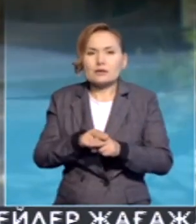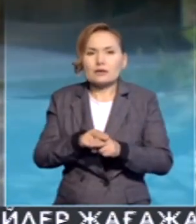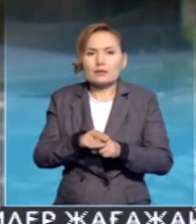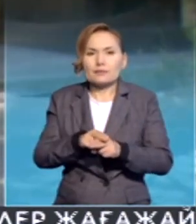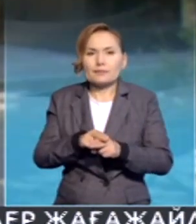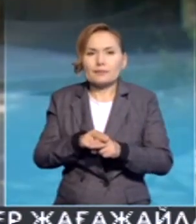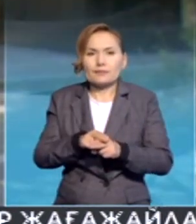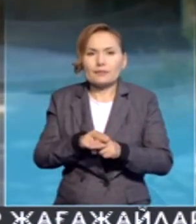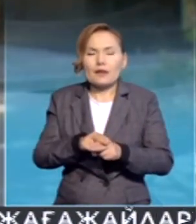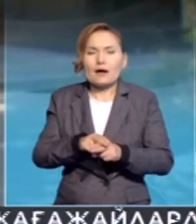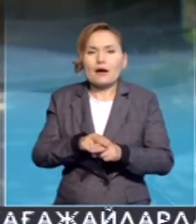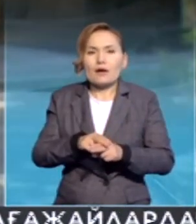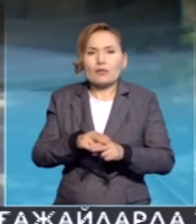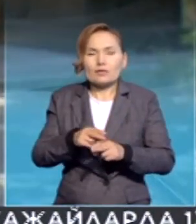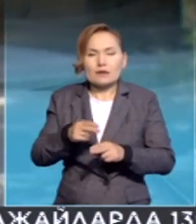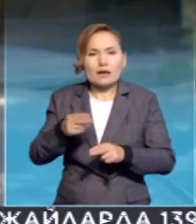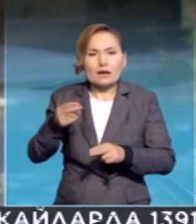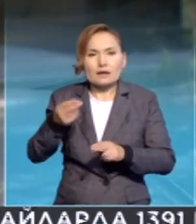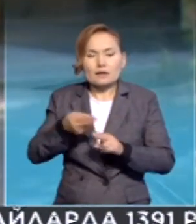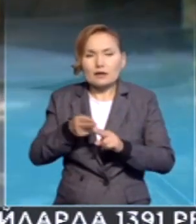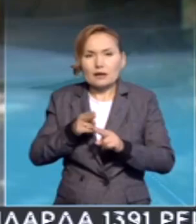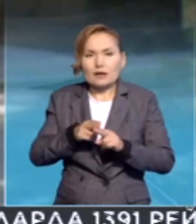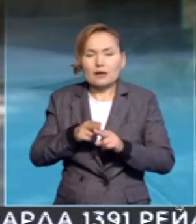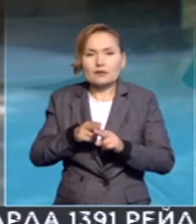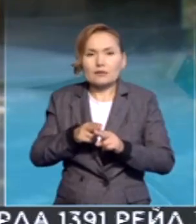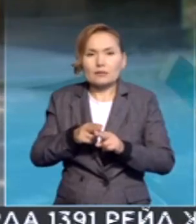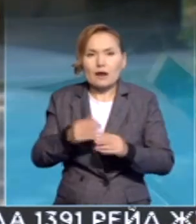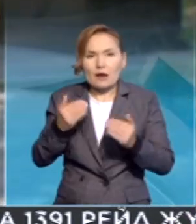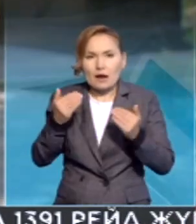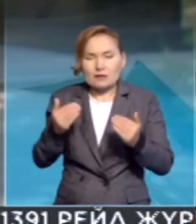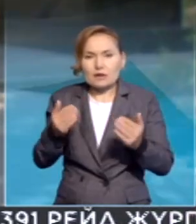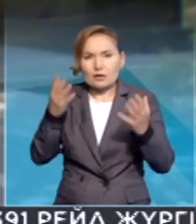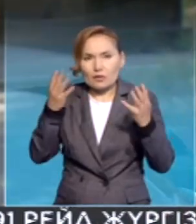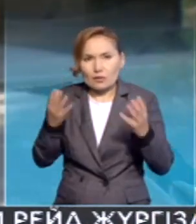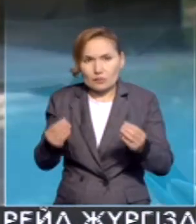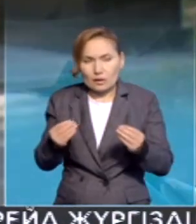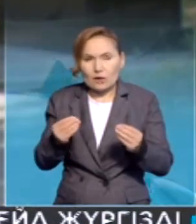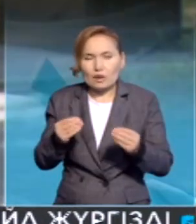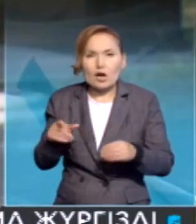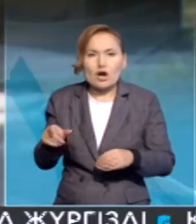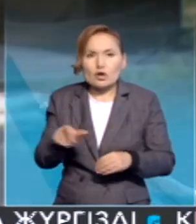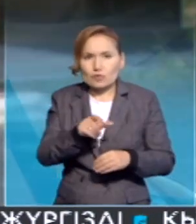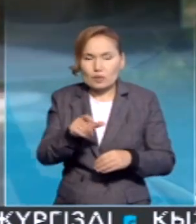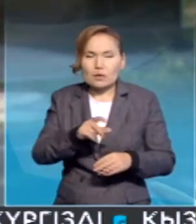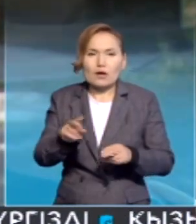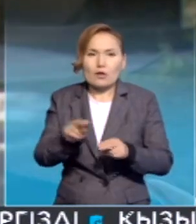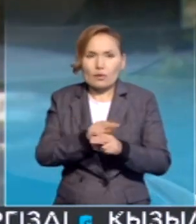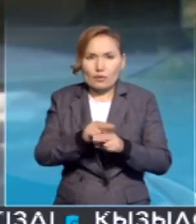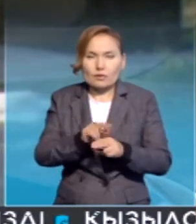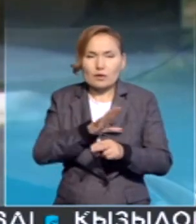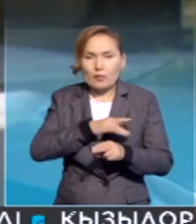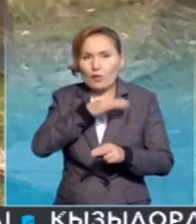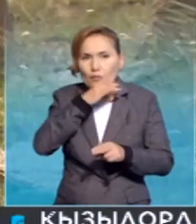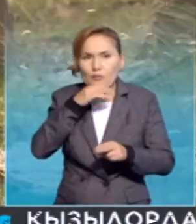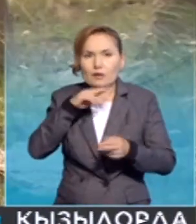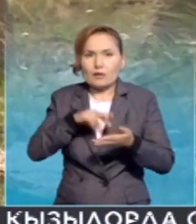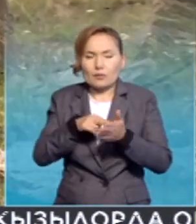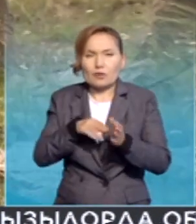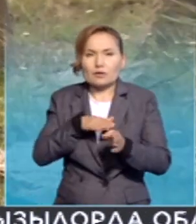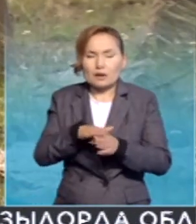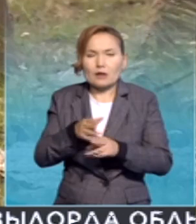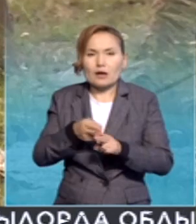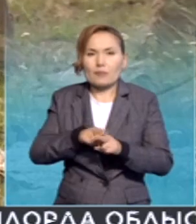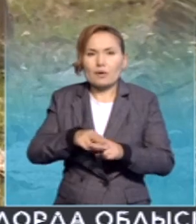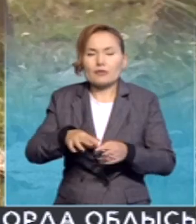енді бастапқы кездеріңіз ғой, а мынау кейінгі нелерге жолдарымыз жаман емес, былтырлар біраз жұмыс жасадық.